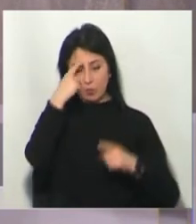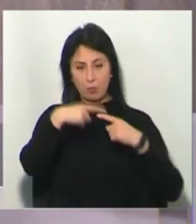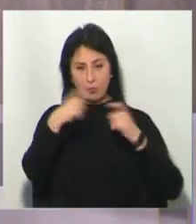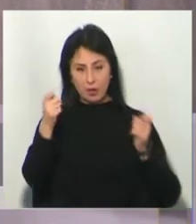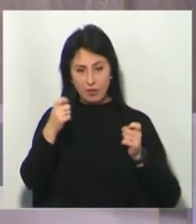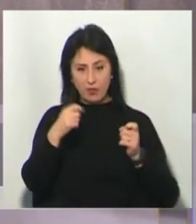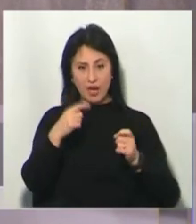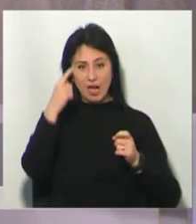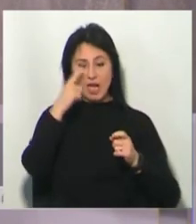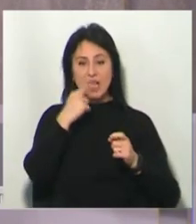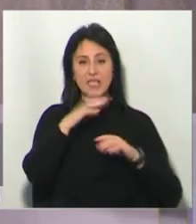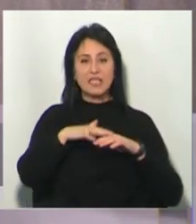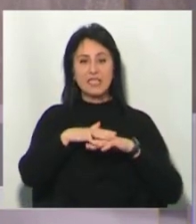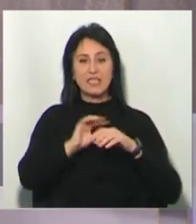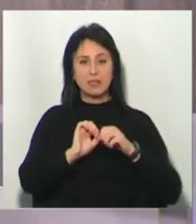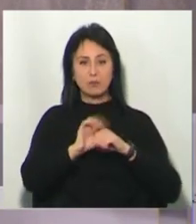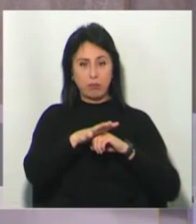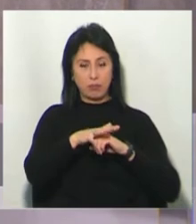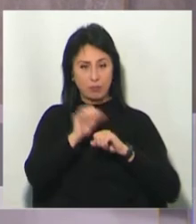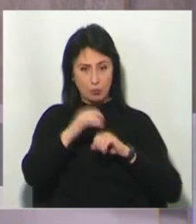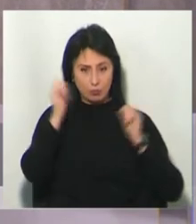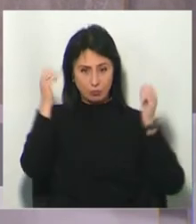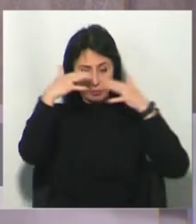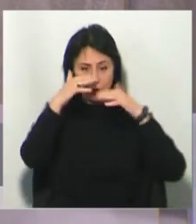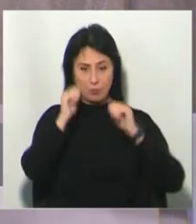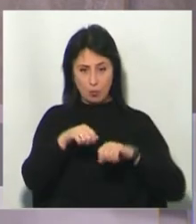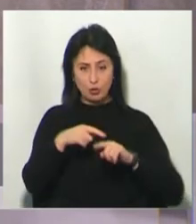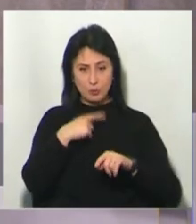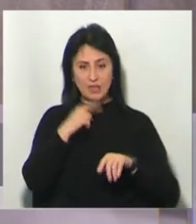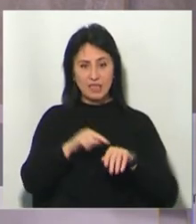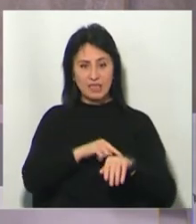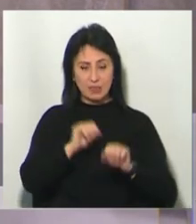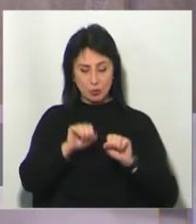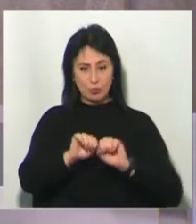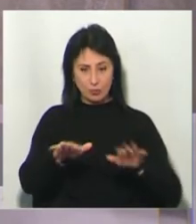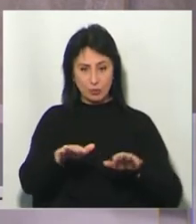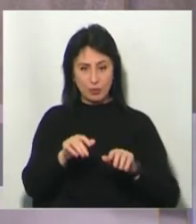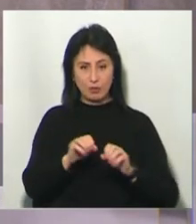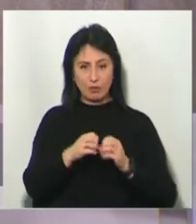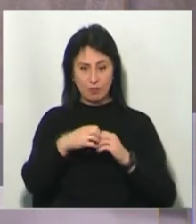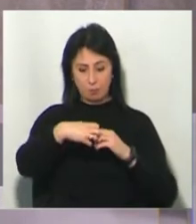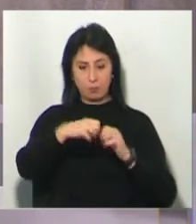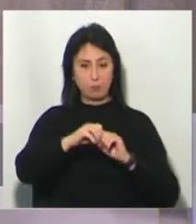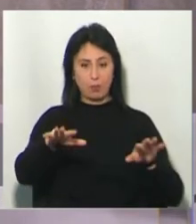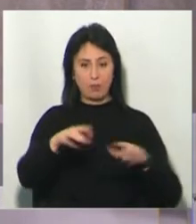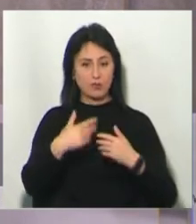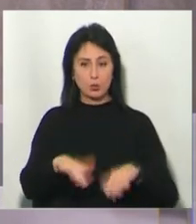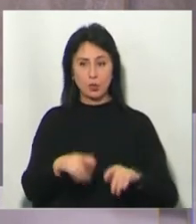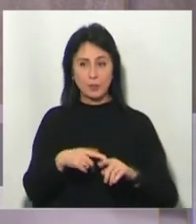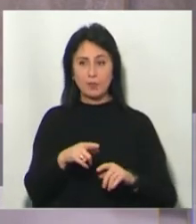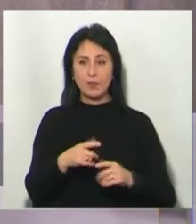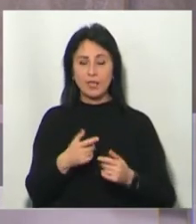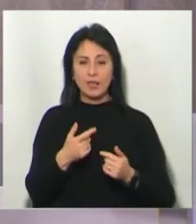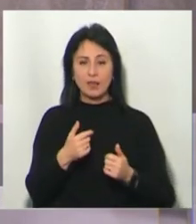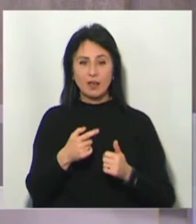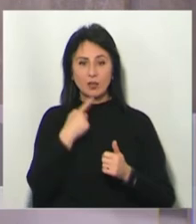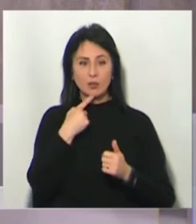სისხლჩაქცევა, თავის წინის სხვა სერიოზული დაზიანებები. Აქ ჩვენ ვლაპარაკობთ შესაძლოა მარტივად